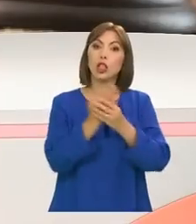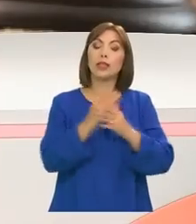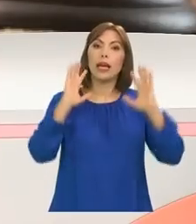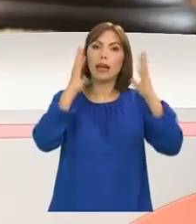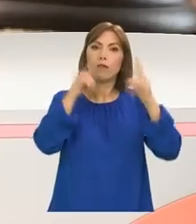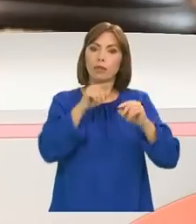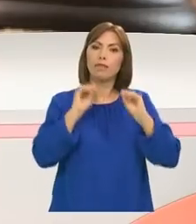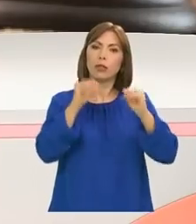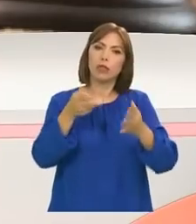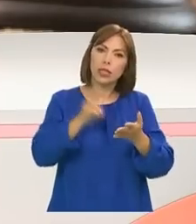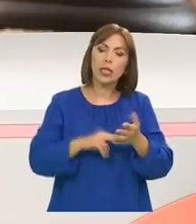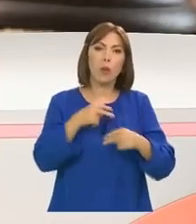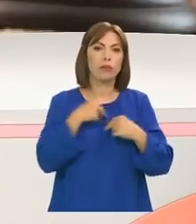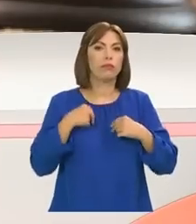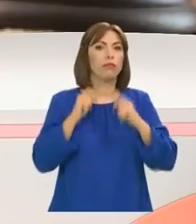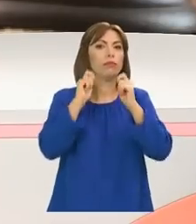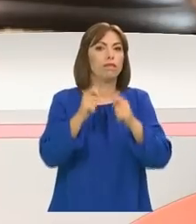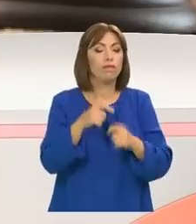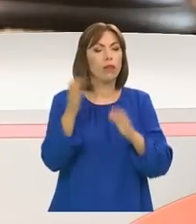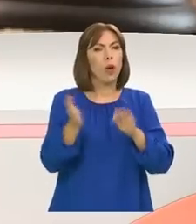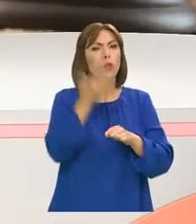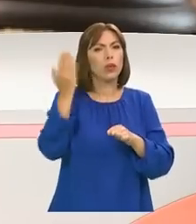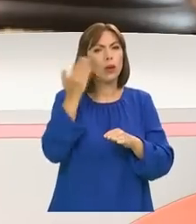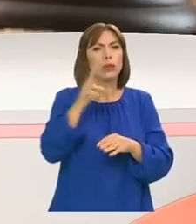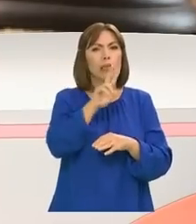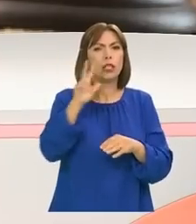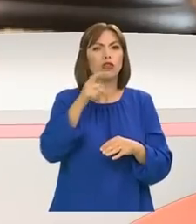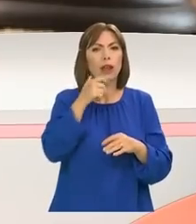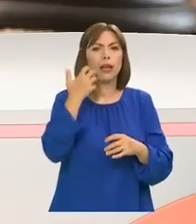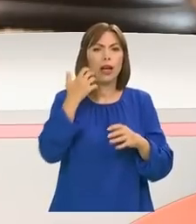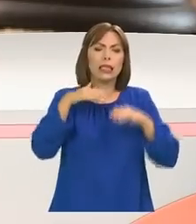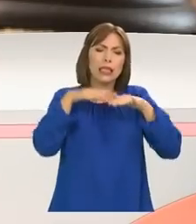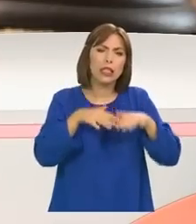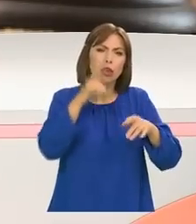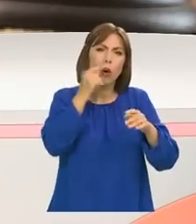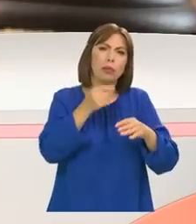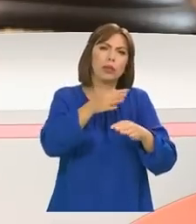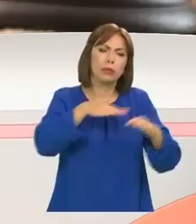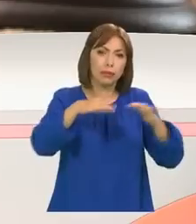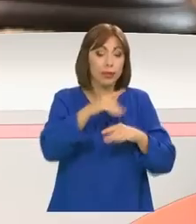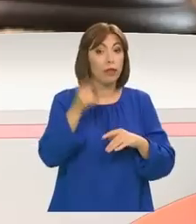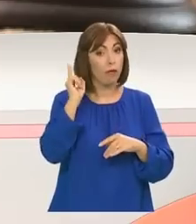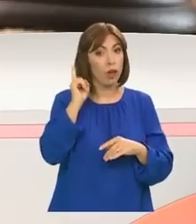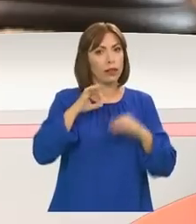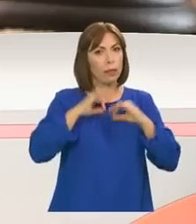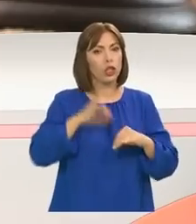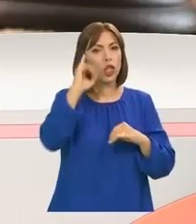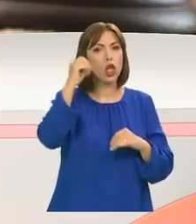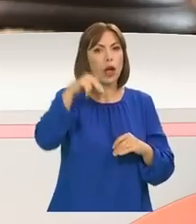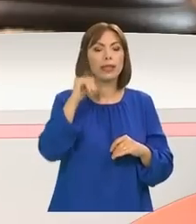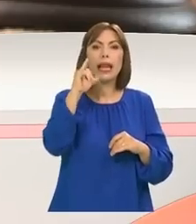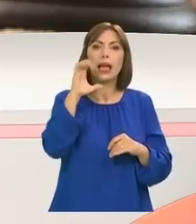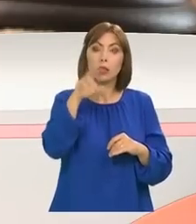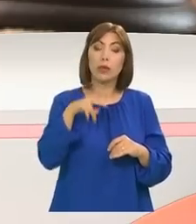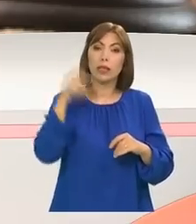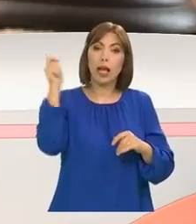Dosarul Revoluției ajunge din nou în instanță. Au trecut 33 de ani de la vărsarea de sânge, iar fostul președinte Ion Iliescu este acuzat